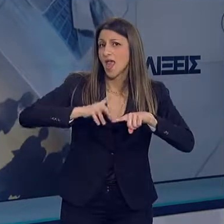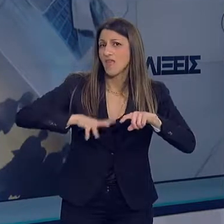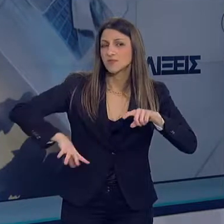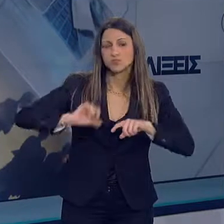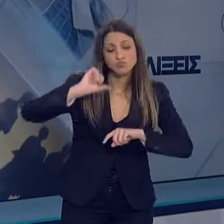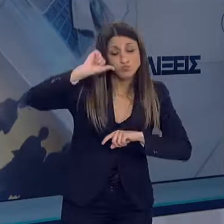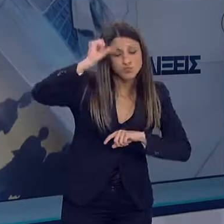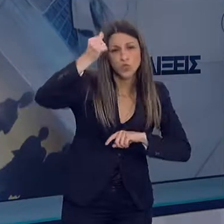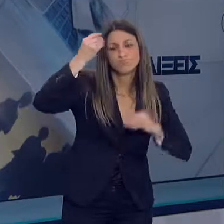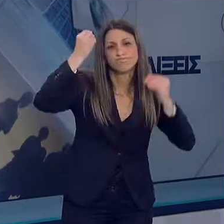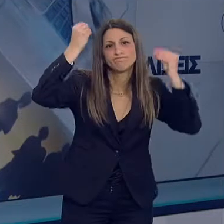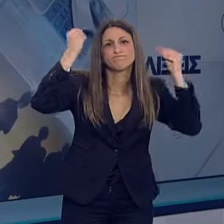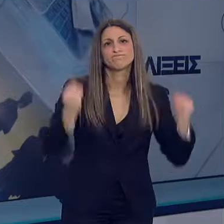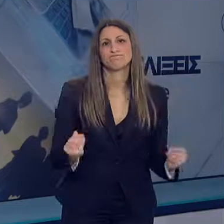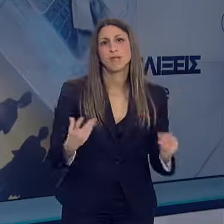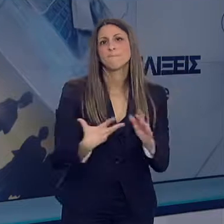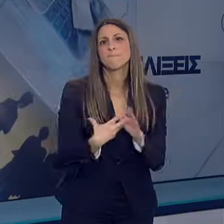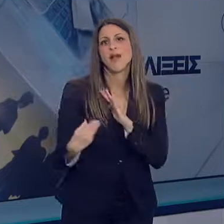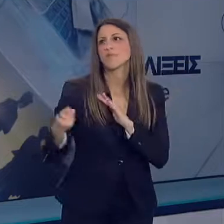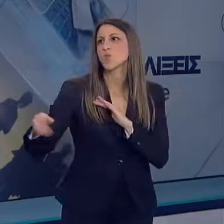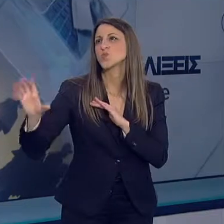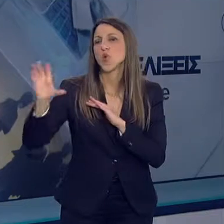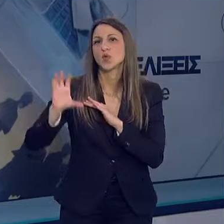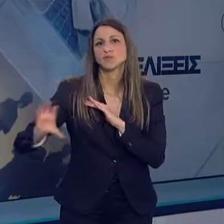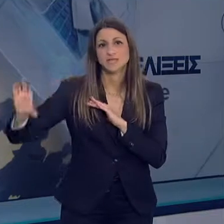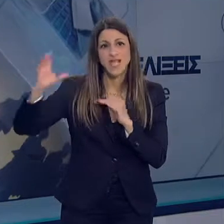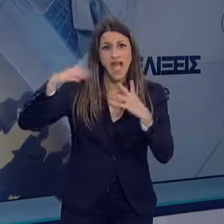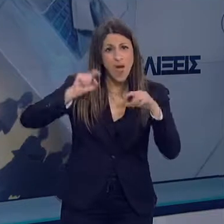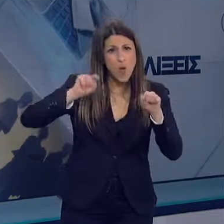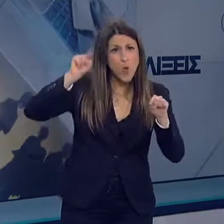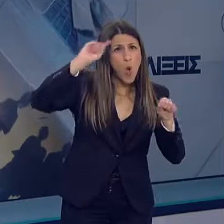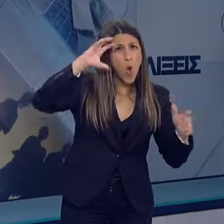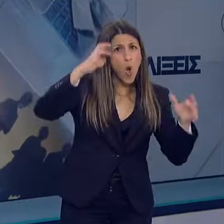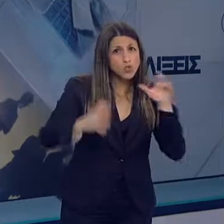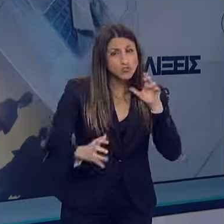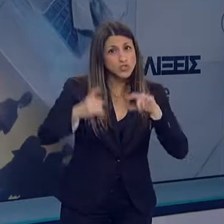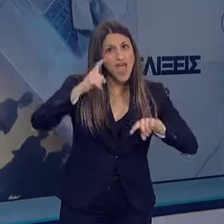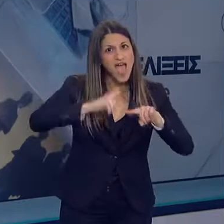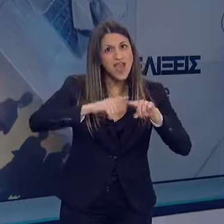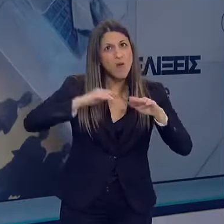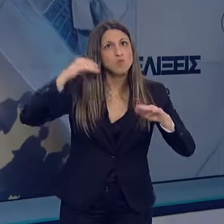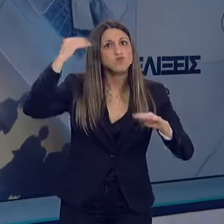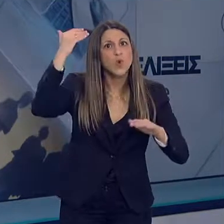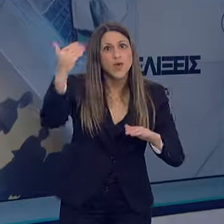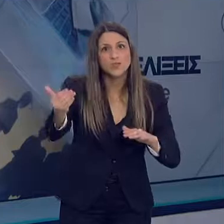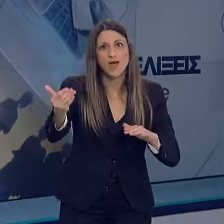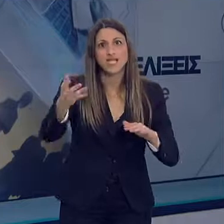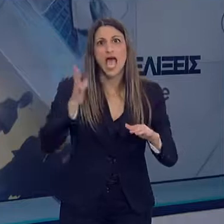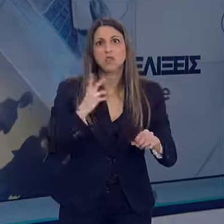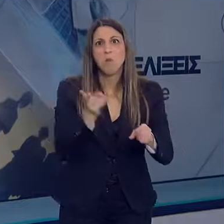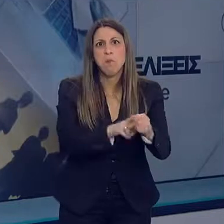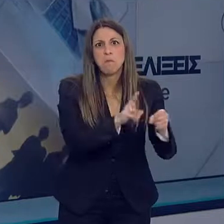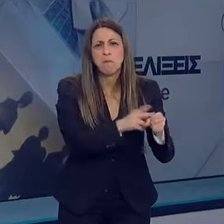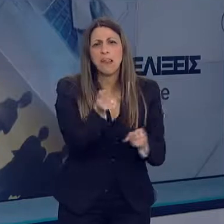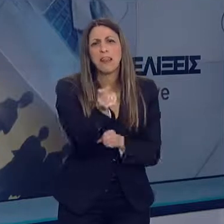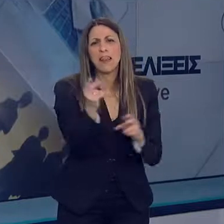κόσμο πώς μπορείς να νικήσεις ένα τέτοιο ιό. Είμαστε μέσα στις πρώτες χώρες του κόσμου σε ποσοστά θνητότητας ανά